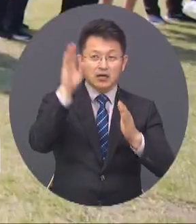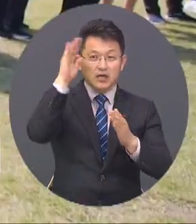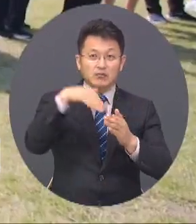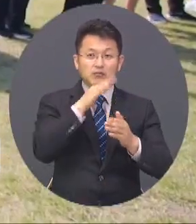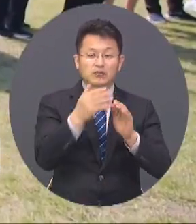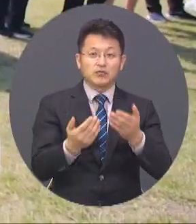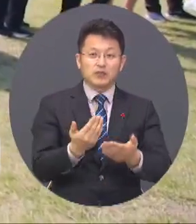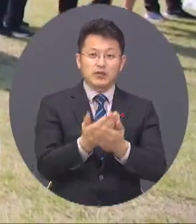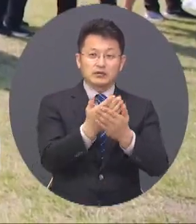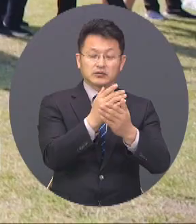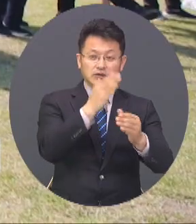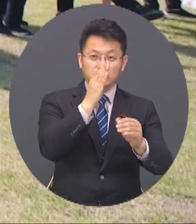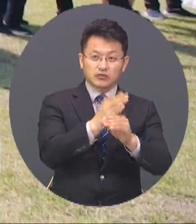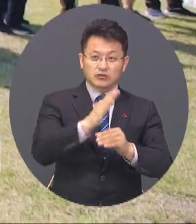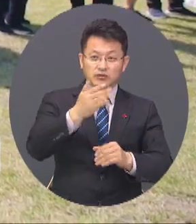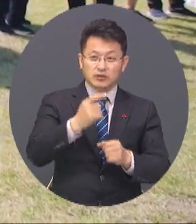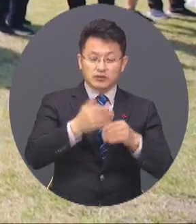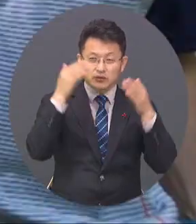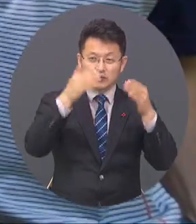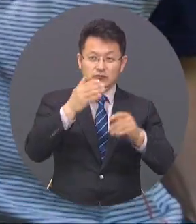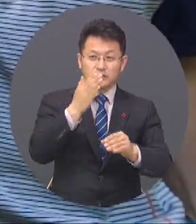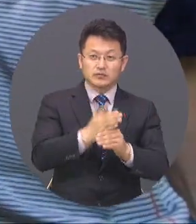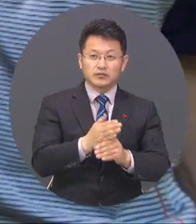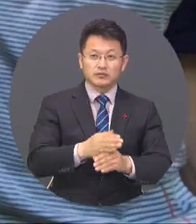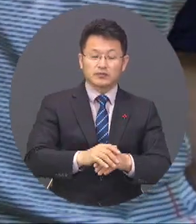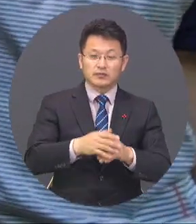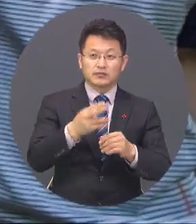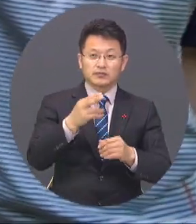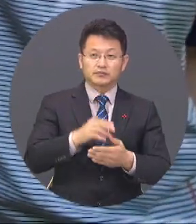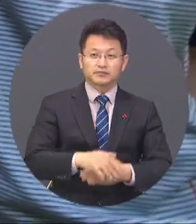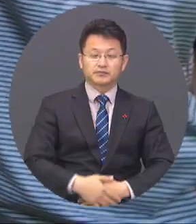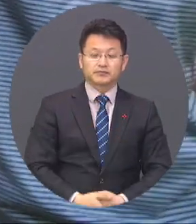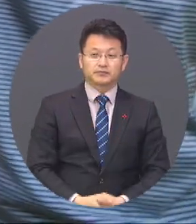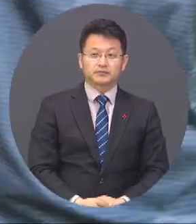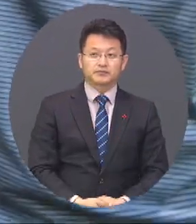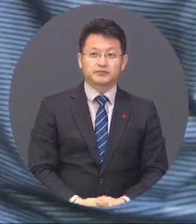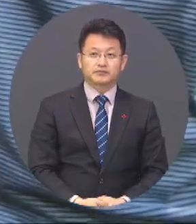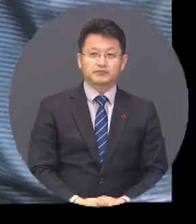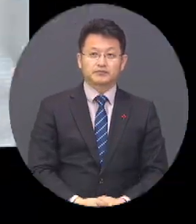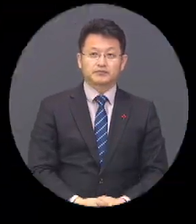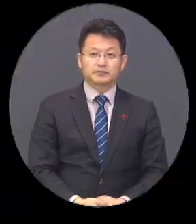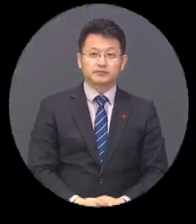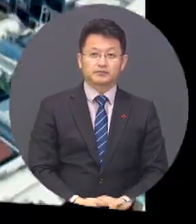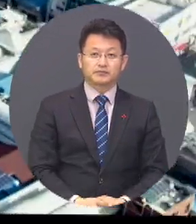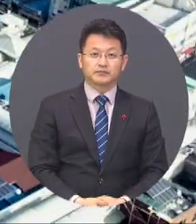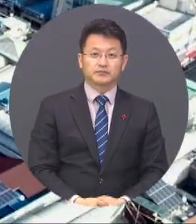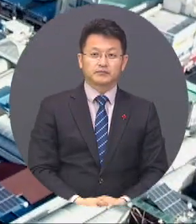발전의 새로운 전환점이 될지 주목됩니다 mbc 미스 1동 시킵니다